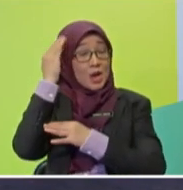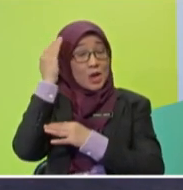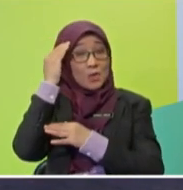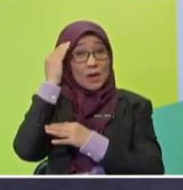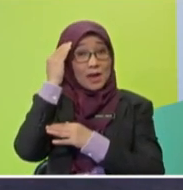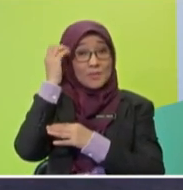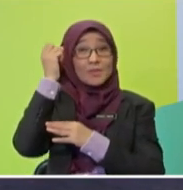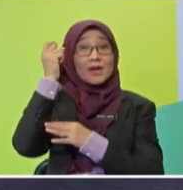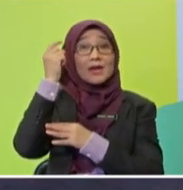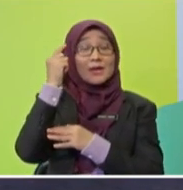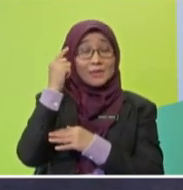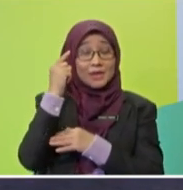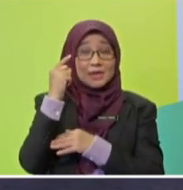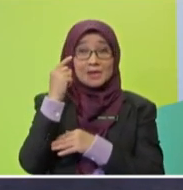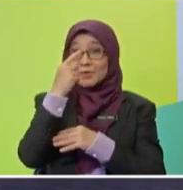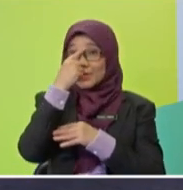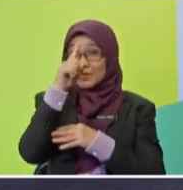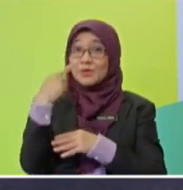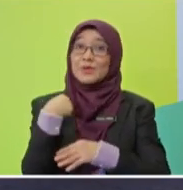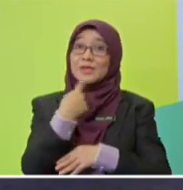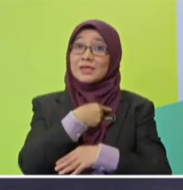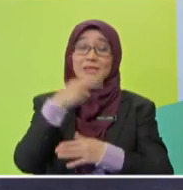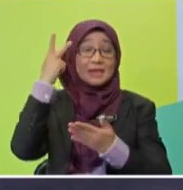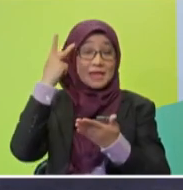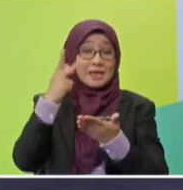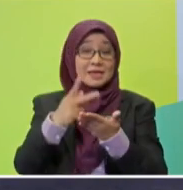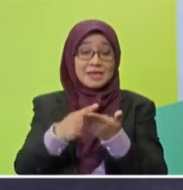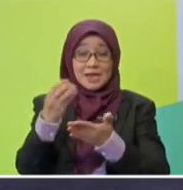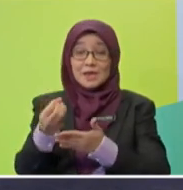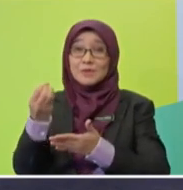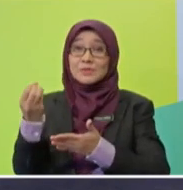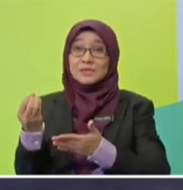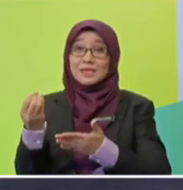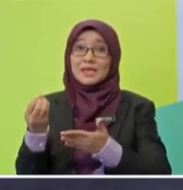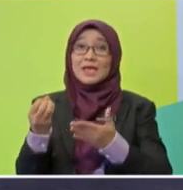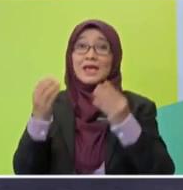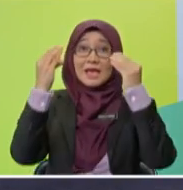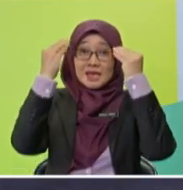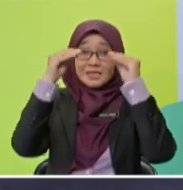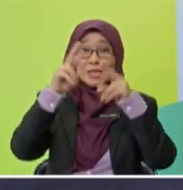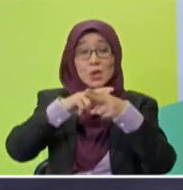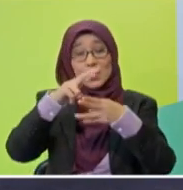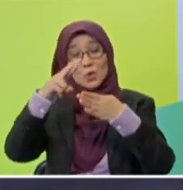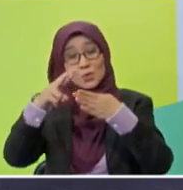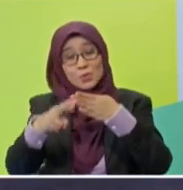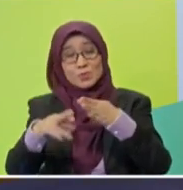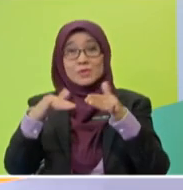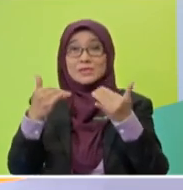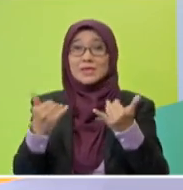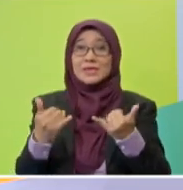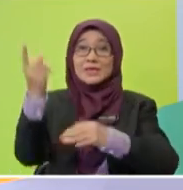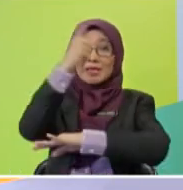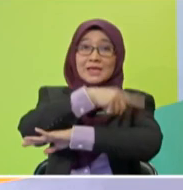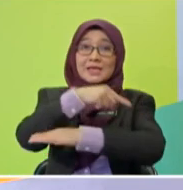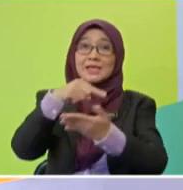2 hari ini yaitu untuk kita kenal objek rumuskan pembelajaran hari ini Oke baik hari ini apa